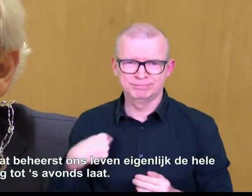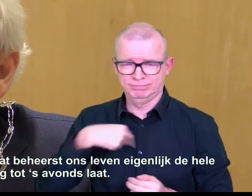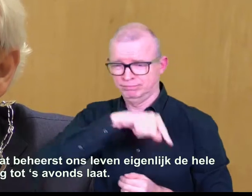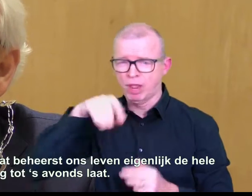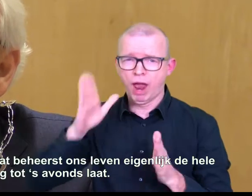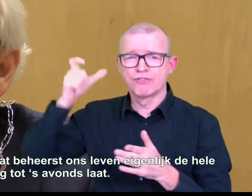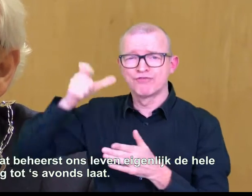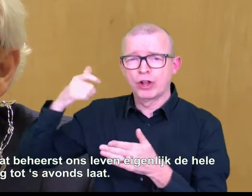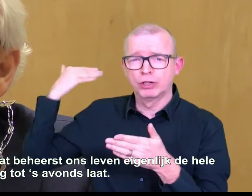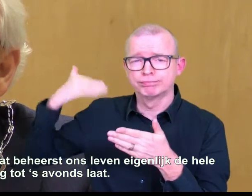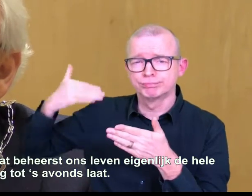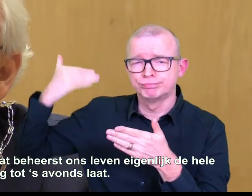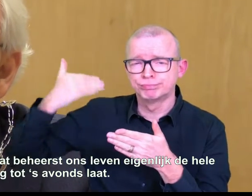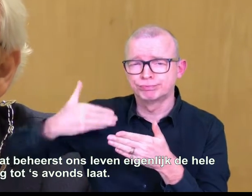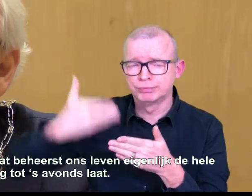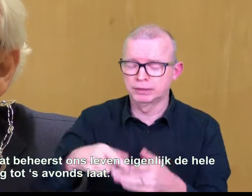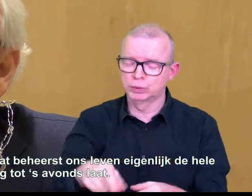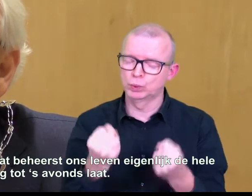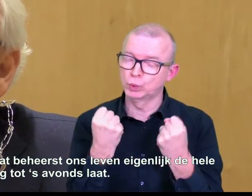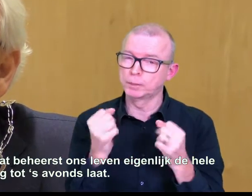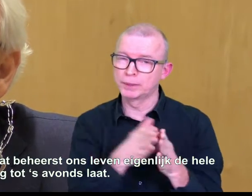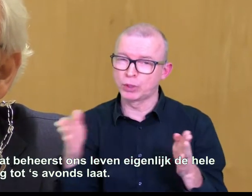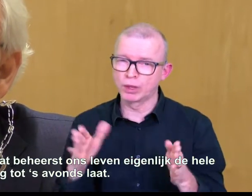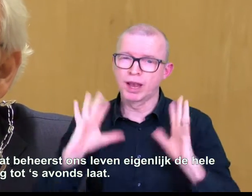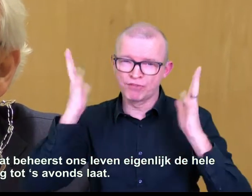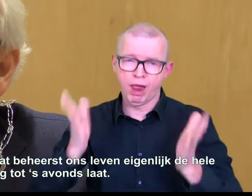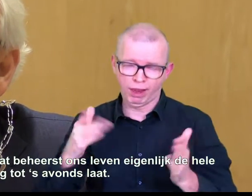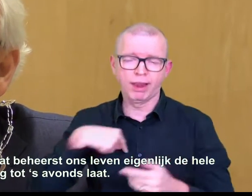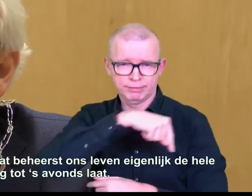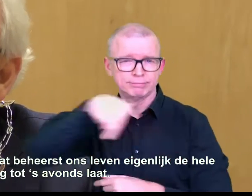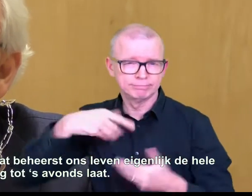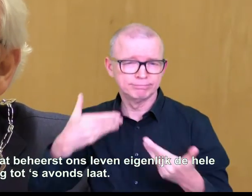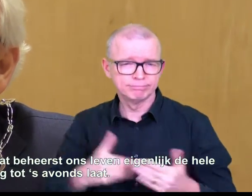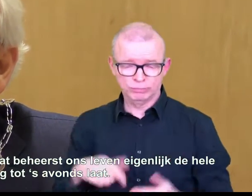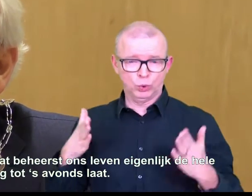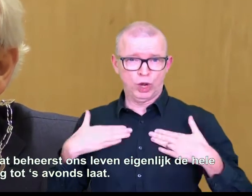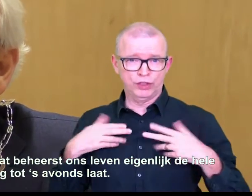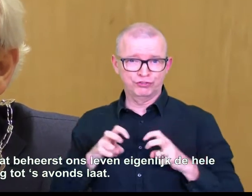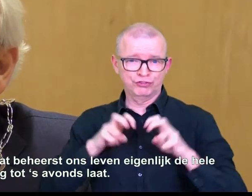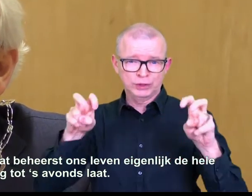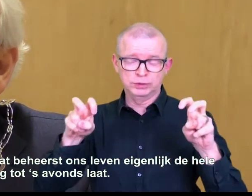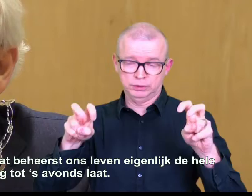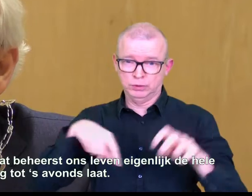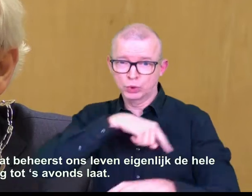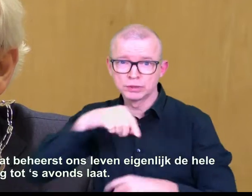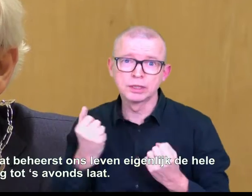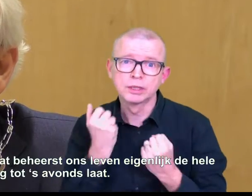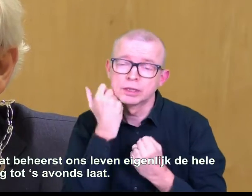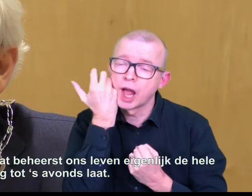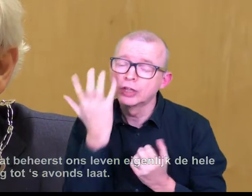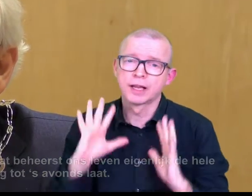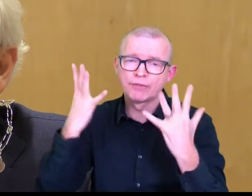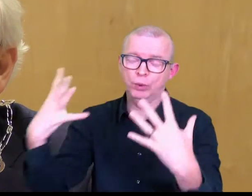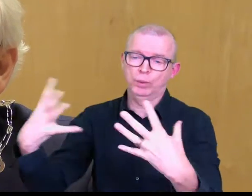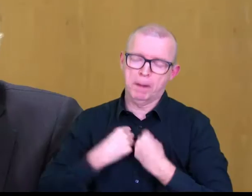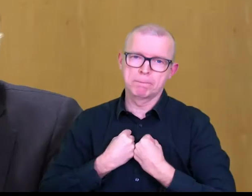Het coronavirus, dat beheerst ons leven. Dat beheerst ons leven eigenlijk de hele dag, van 's ochtends vroeg tot 's